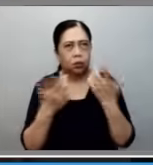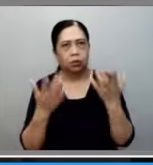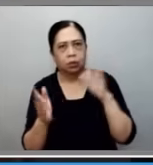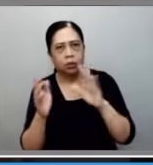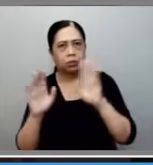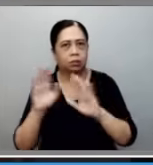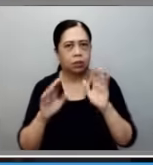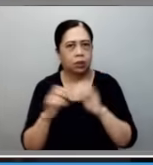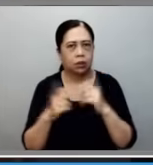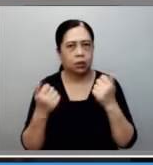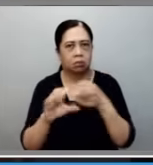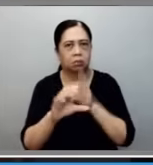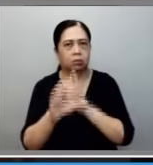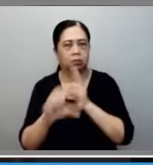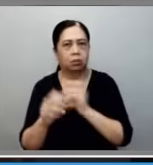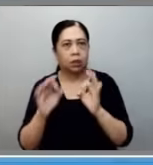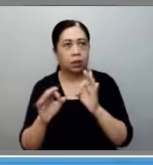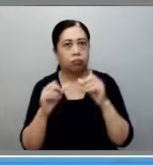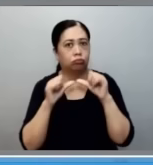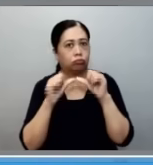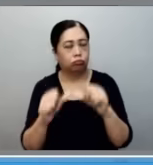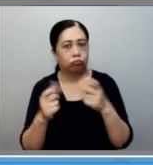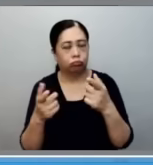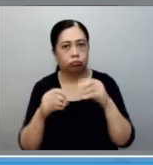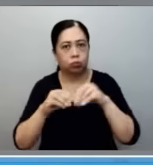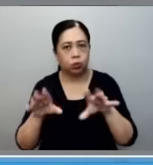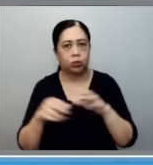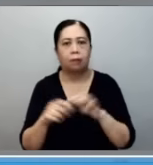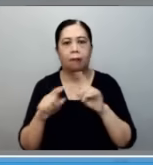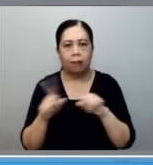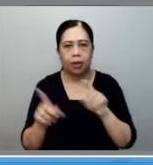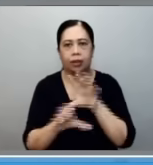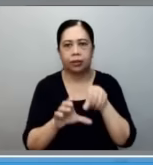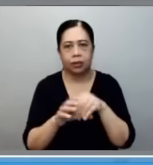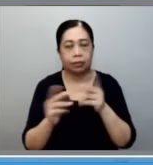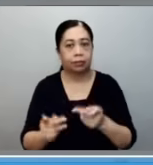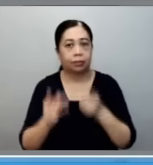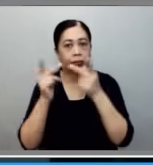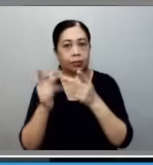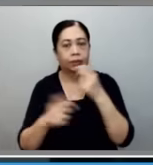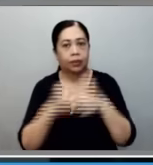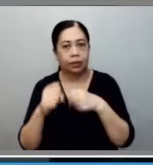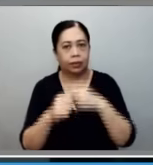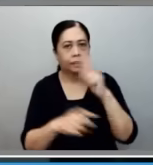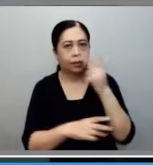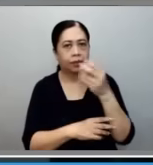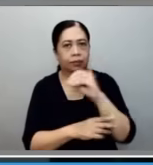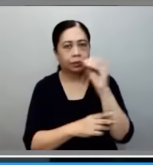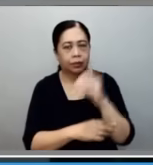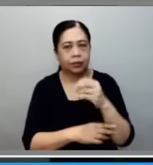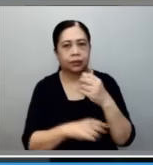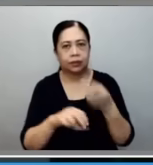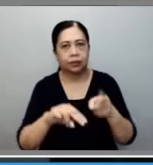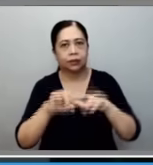mass resignation kapag ipinatupad ito. Pero kasama rin sa panukala ang taunang 3% sa taunang taas